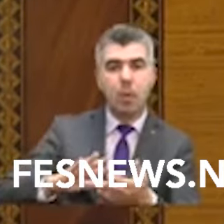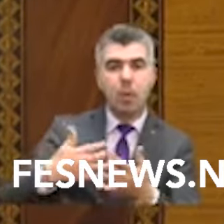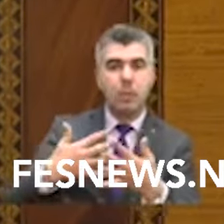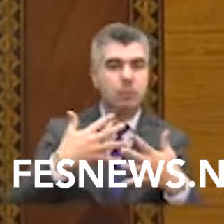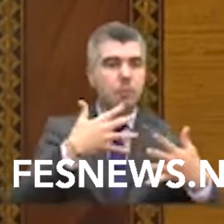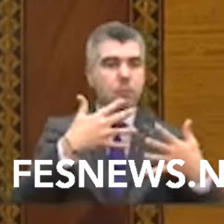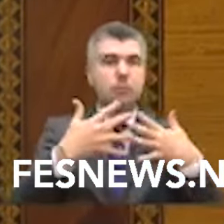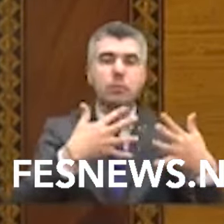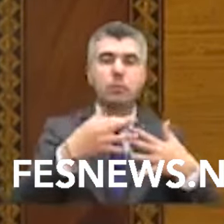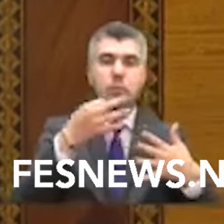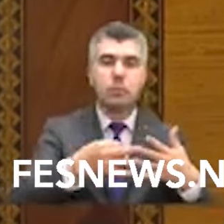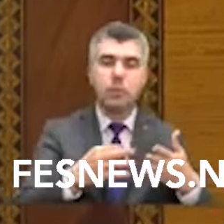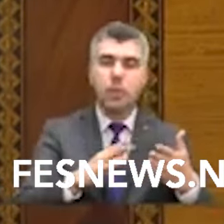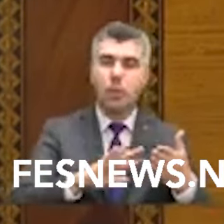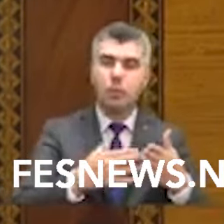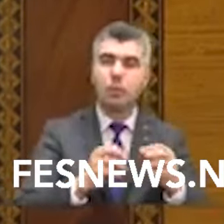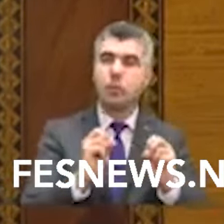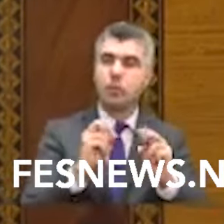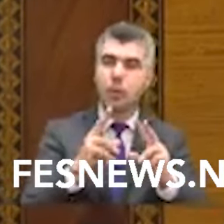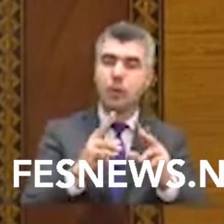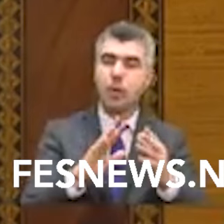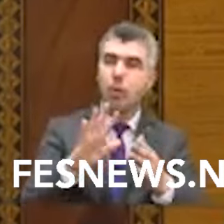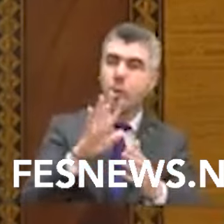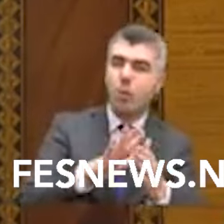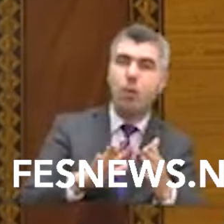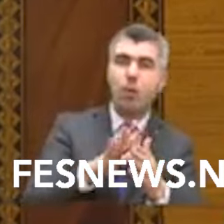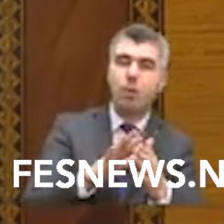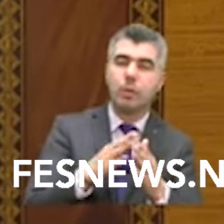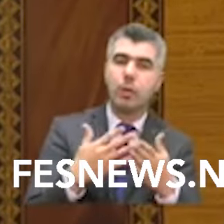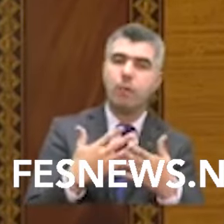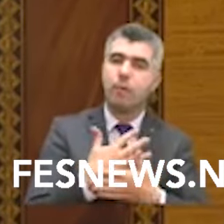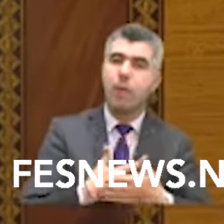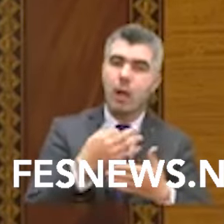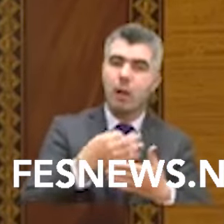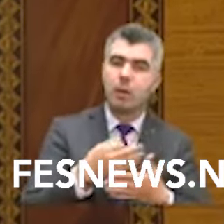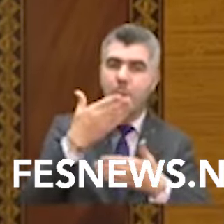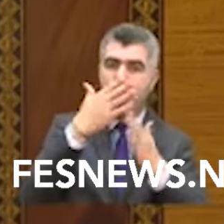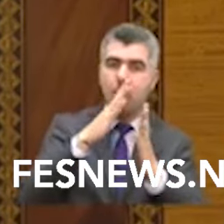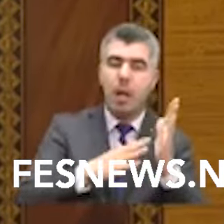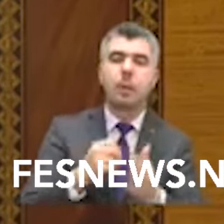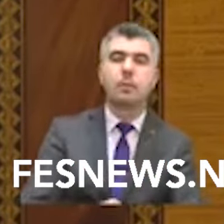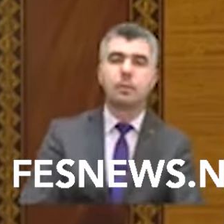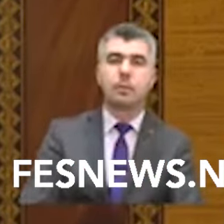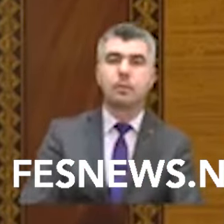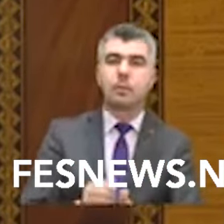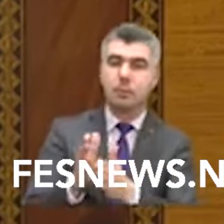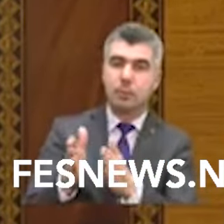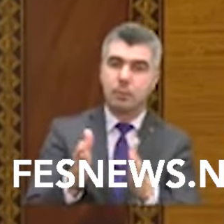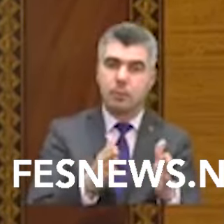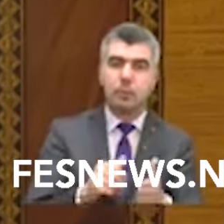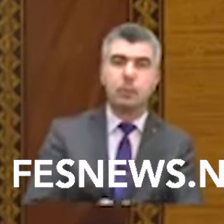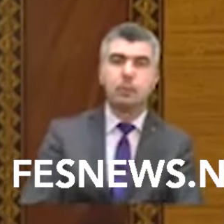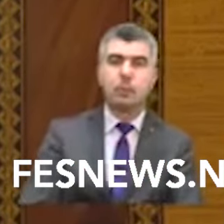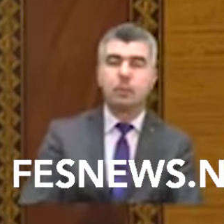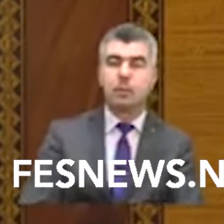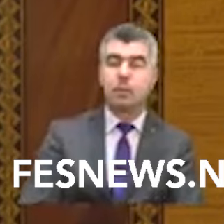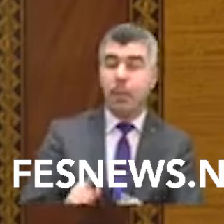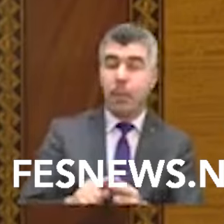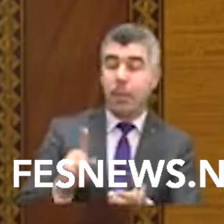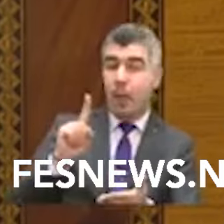اللي كتخلينا جميع يعني نفتخروا ببلادنا. حضرات السيدات والسادة، بالنسبة لنا